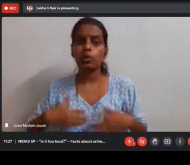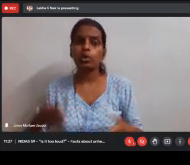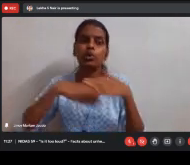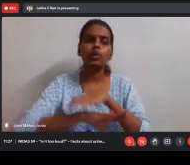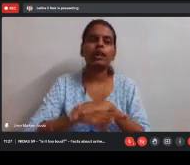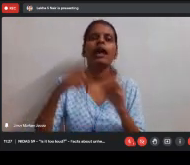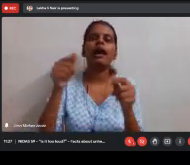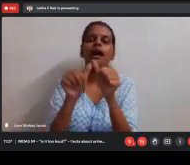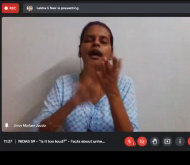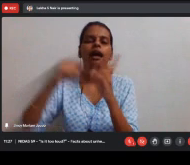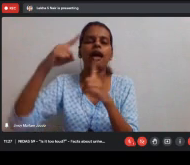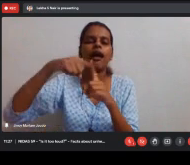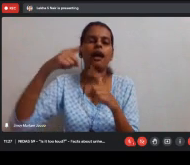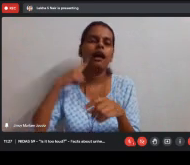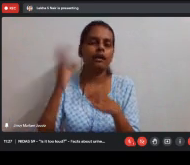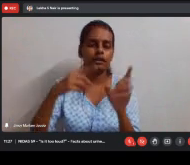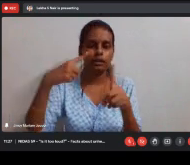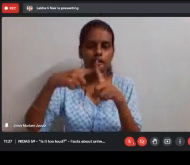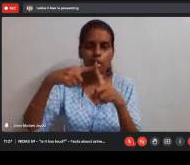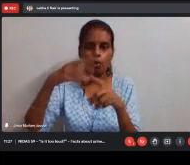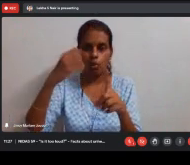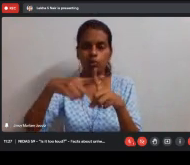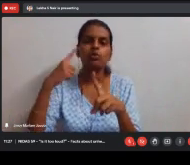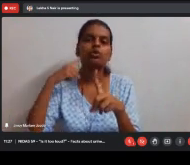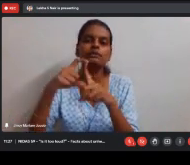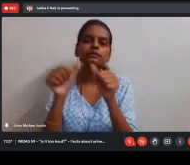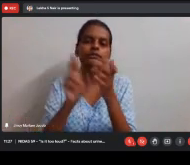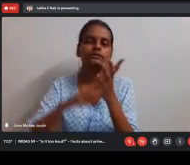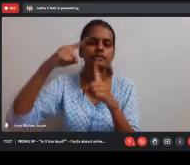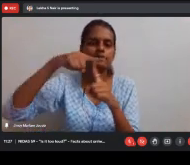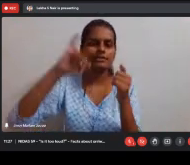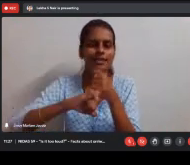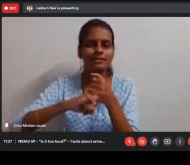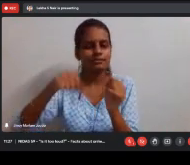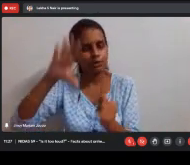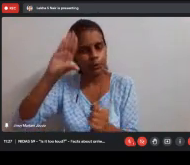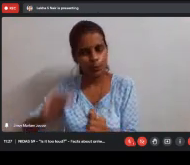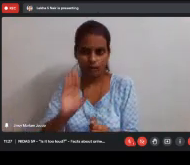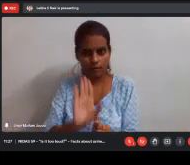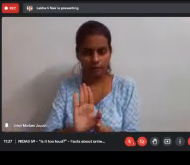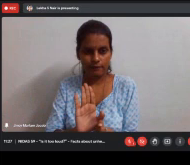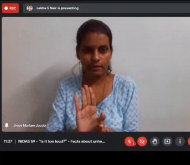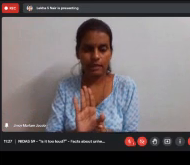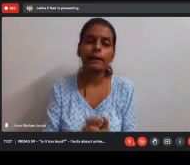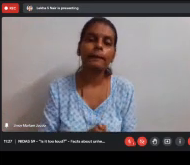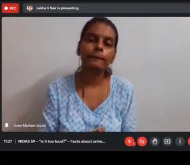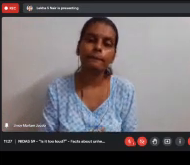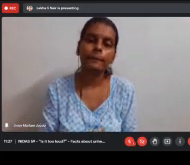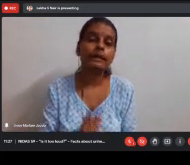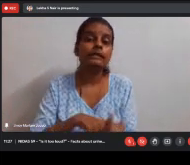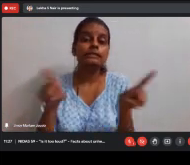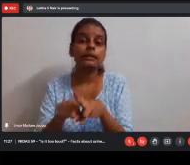സാധനം റിലീസ് ചെയ്യുന്നുണ്ട്, ഓക്സിജൻ ഫ്രീ റാഡിക്കൽ. ഇത് സാധാരണഗതിയിൽ ഉണ്ടാകുന്ന വളരെ കുറച്ച് മാത്രമേ ഉണ്ടാകുന്നുള്ളൂ എന്നുണ്ടെങ്കിൽ